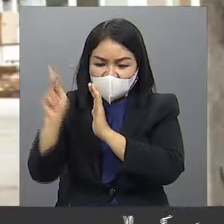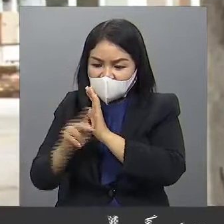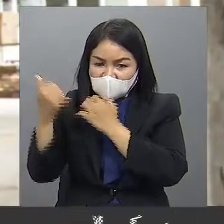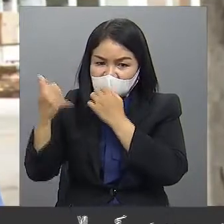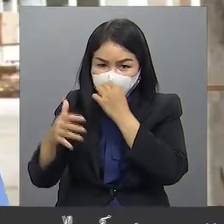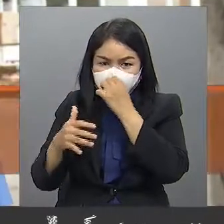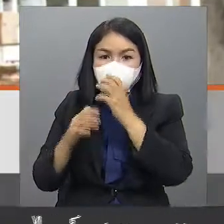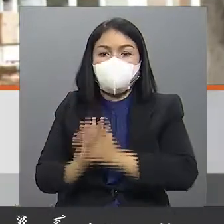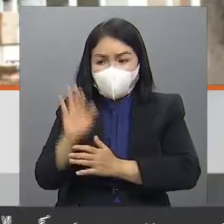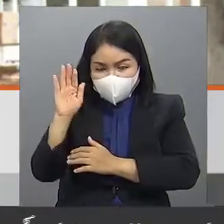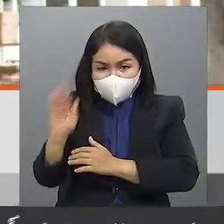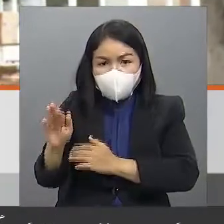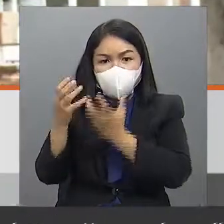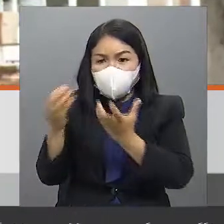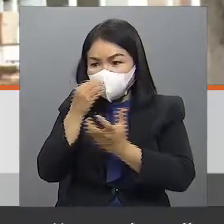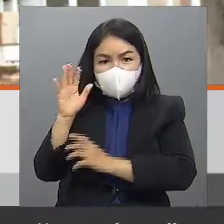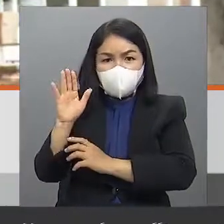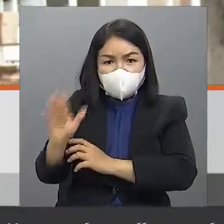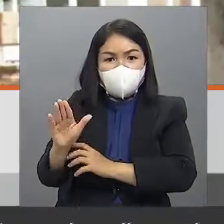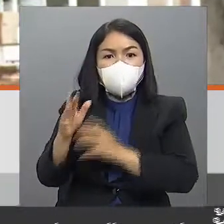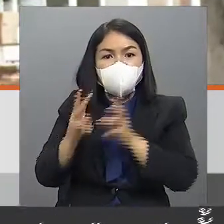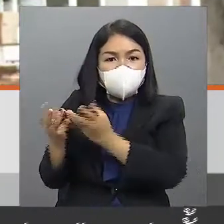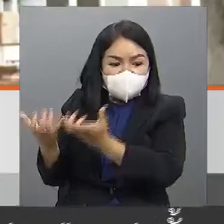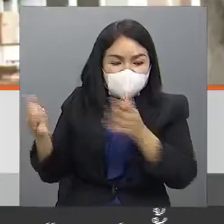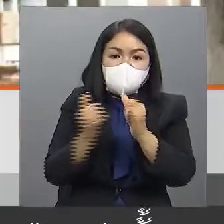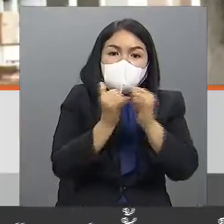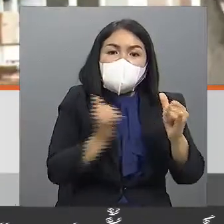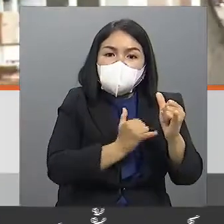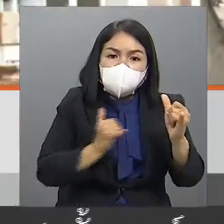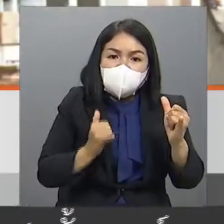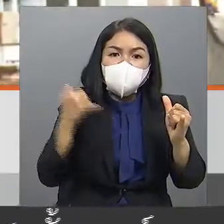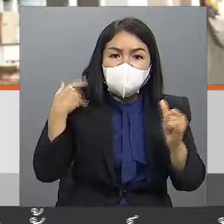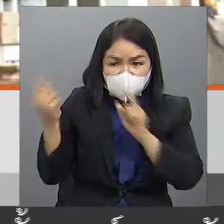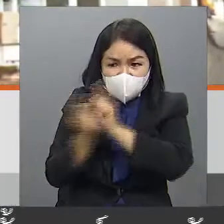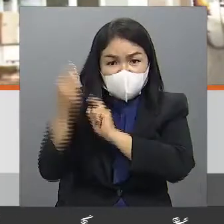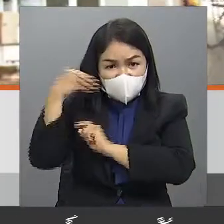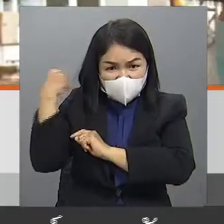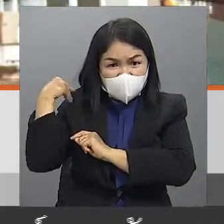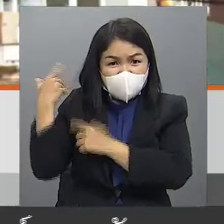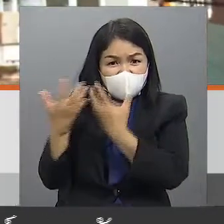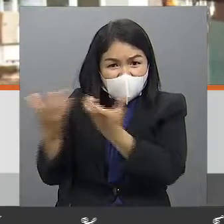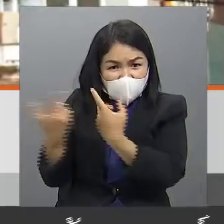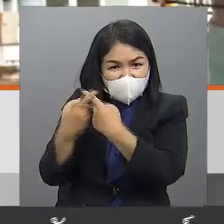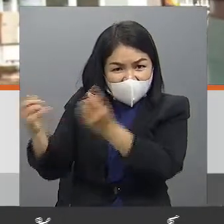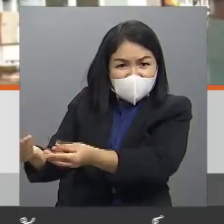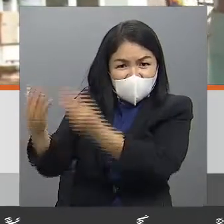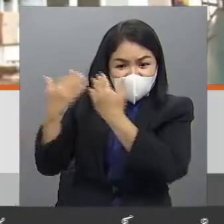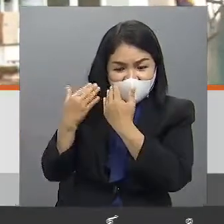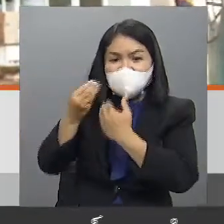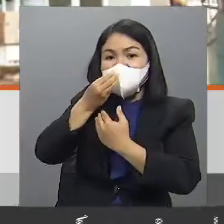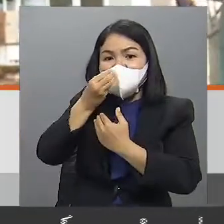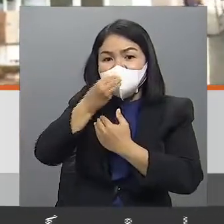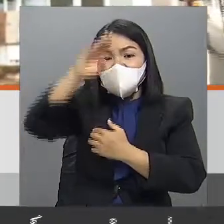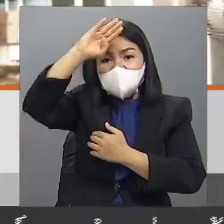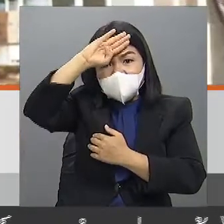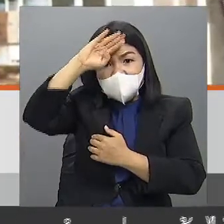ล้วครับในการกักตัวนะครับ ไปเจอเคสแบบนี้บ่อยไหมคะ เจอเคสที่มีการนำส่งน้ำแปลกๆอย่างนี้ก็ทั้งส